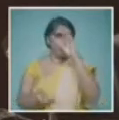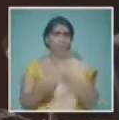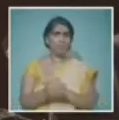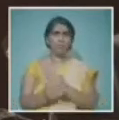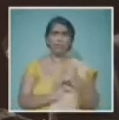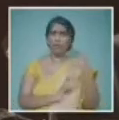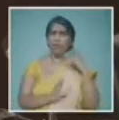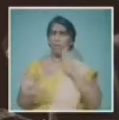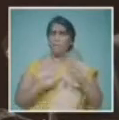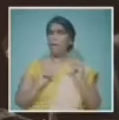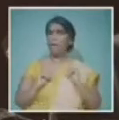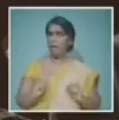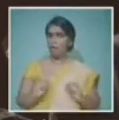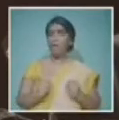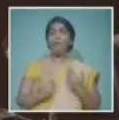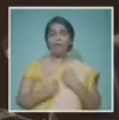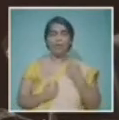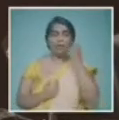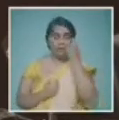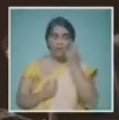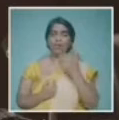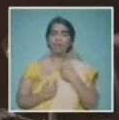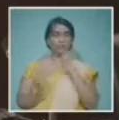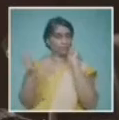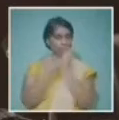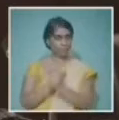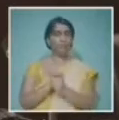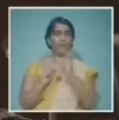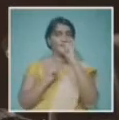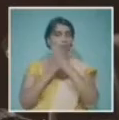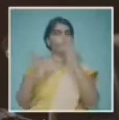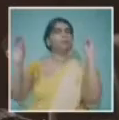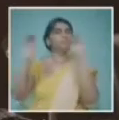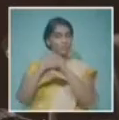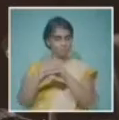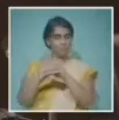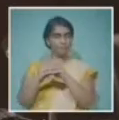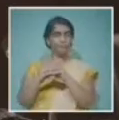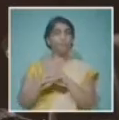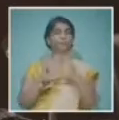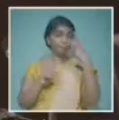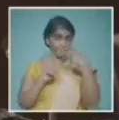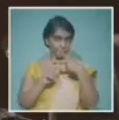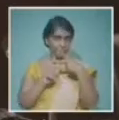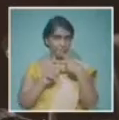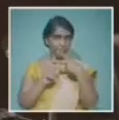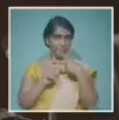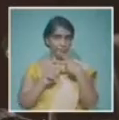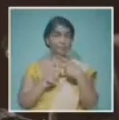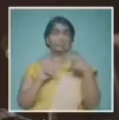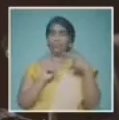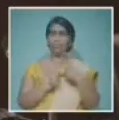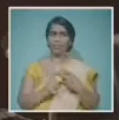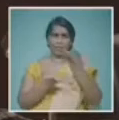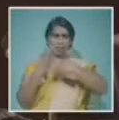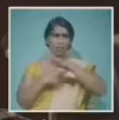විධායක හසුරුවන්නේ කොහොමද? ඒ නිසා අපේ යෝජනාව මේ සංශෝධන මේ විවස්ථා සංශෝධනට ඇතුළත් විය යුතුයි. දෙක මේ